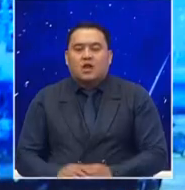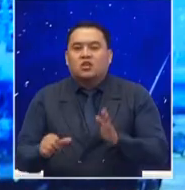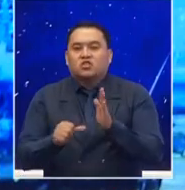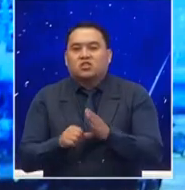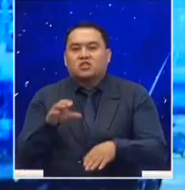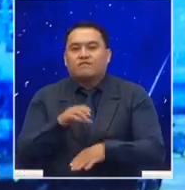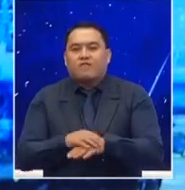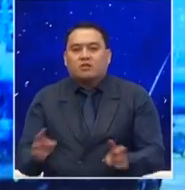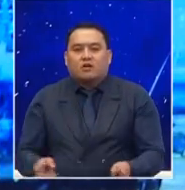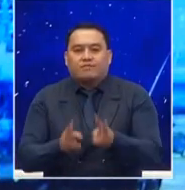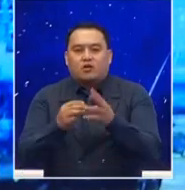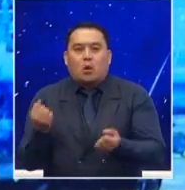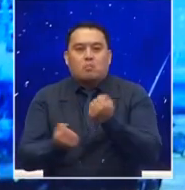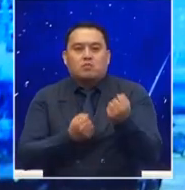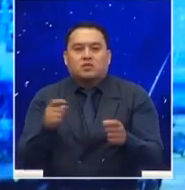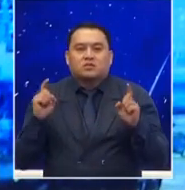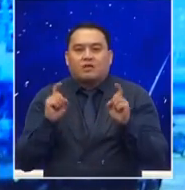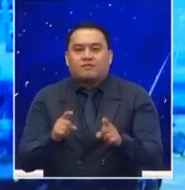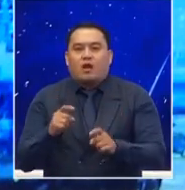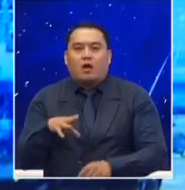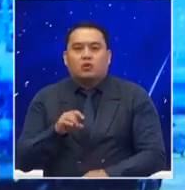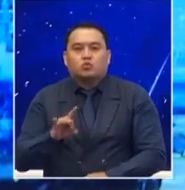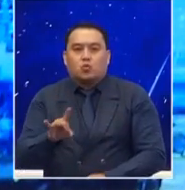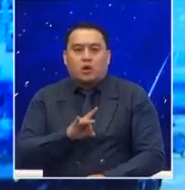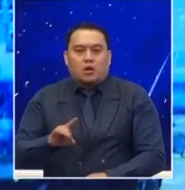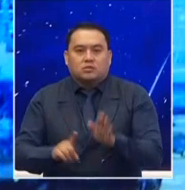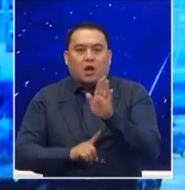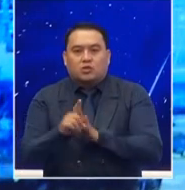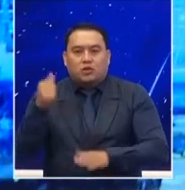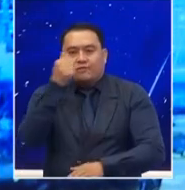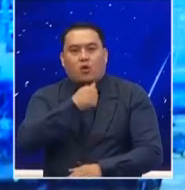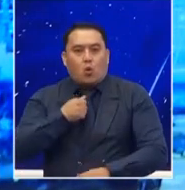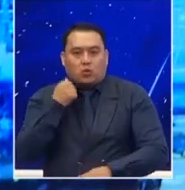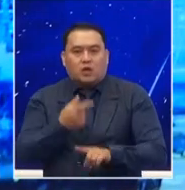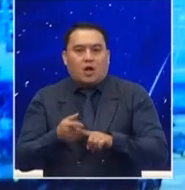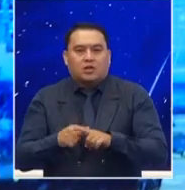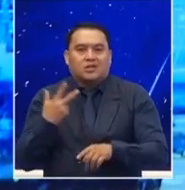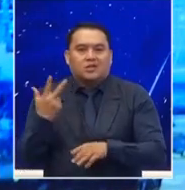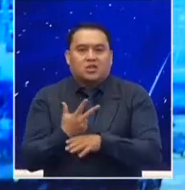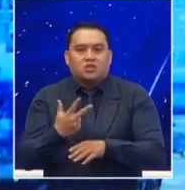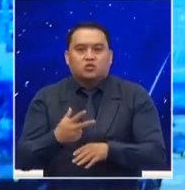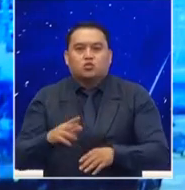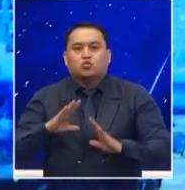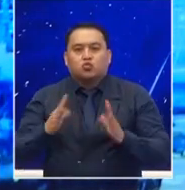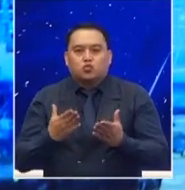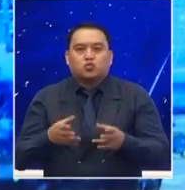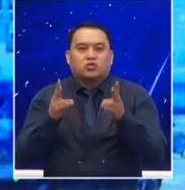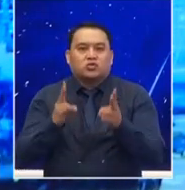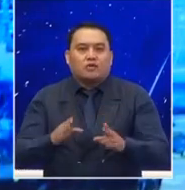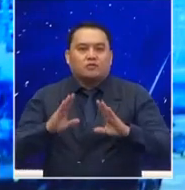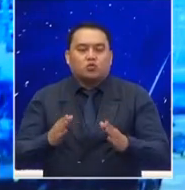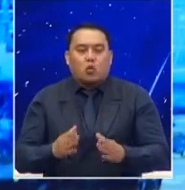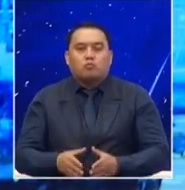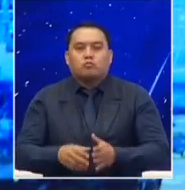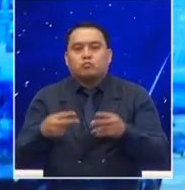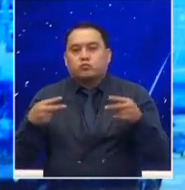Шесть фактов возгорания машин зарегистрировано в Аксусском районе с начала текущего года. Это на 3 случая больше аналогичного